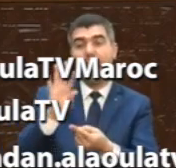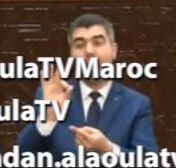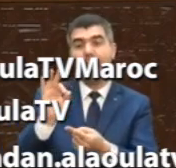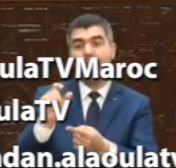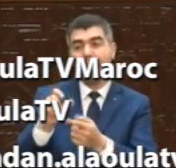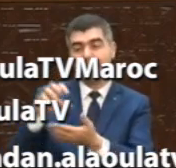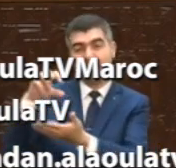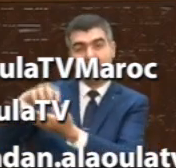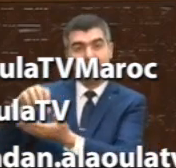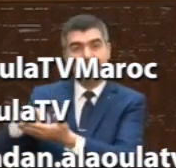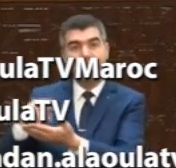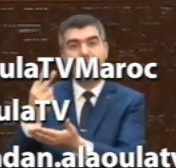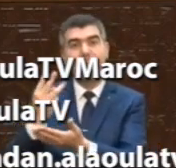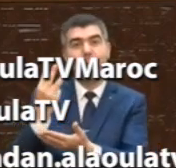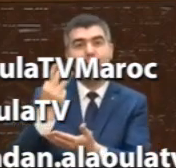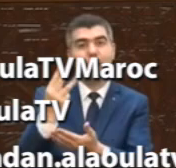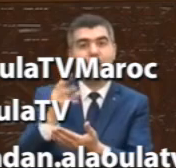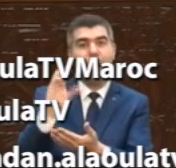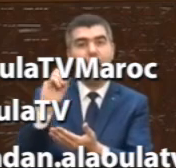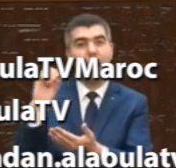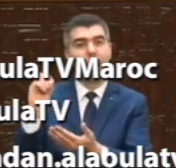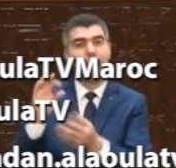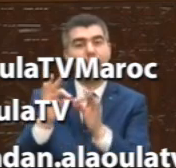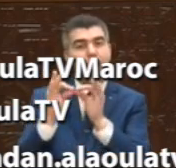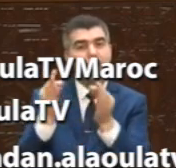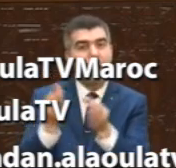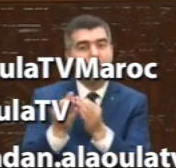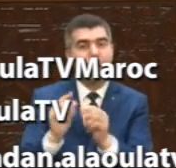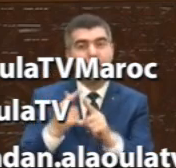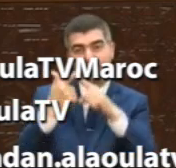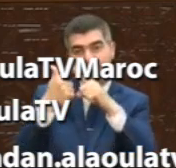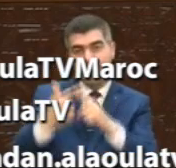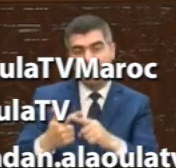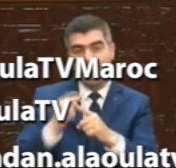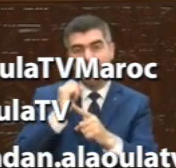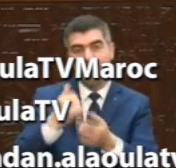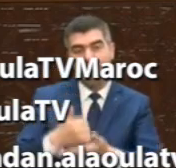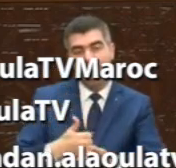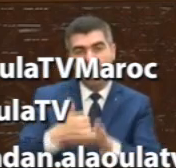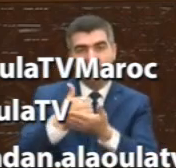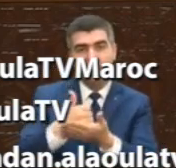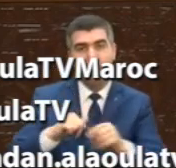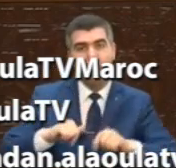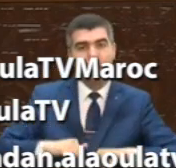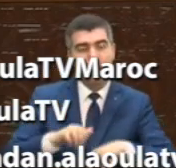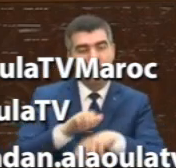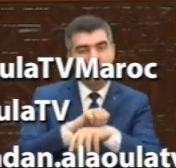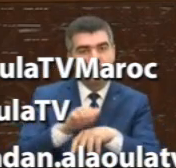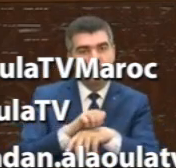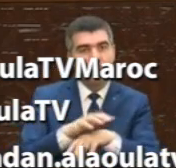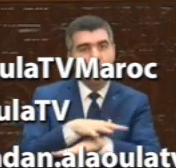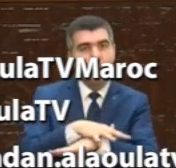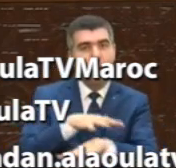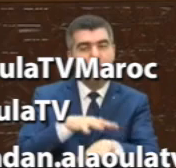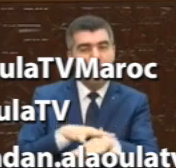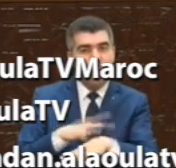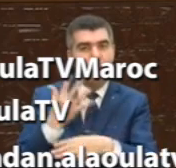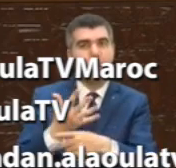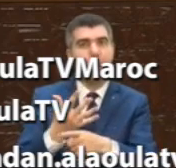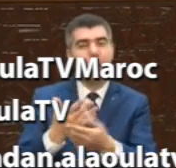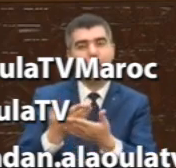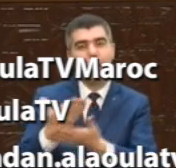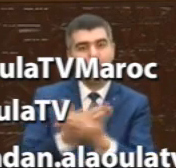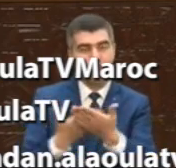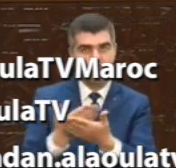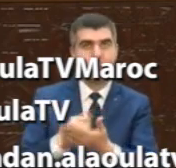وكيهم 32 الف اسره. التمويل فيه واحد الشراكه وزاره الاسكان والداخليه وجهه الدار البيضاء الكبرى والمجلس ديال المدينه الدار